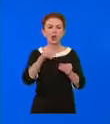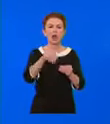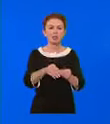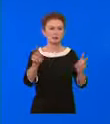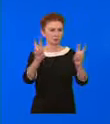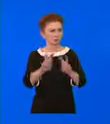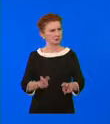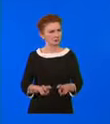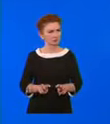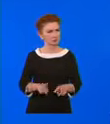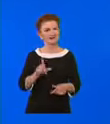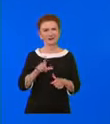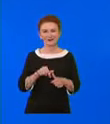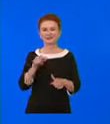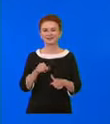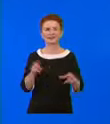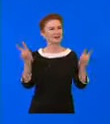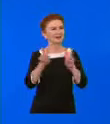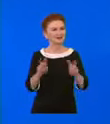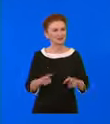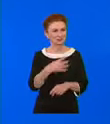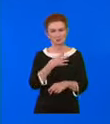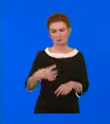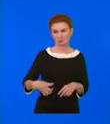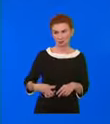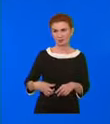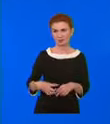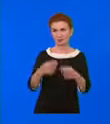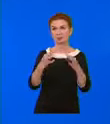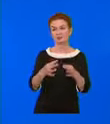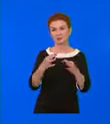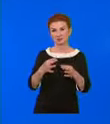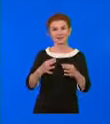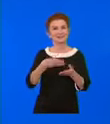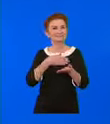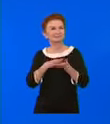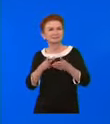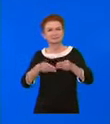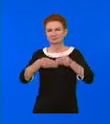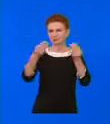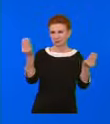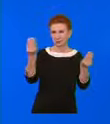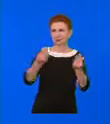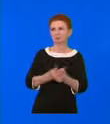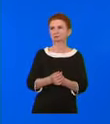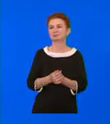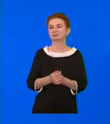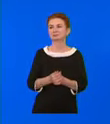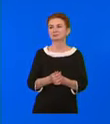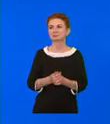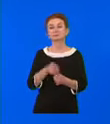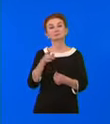niestety ten kryzys, zwłaszcza kryzys od strony gospodarczej, on się dopiero rozwija. I